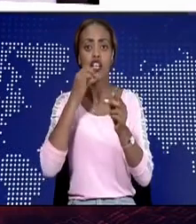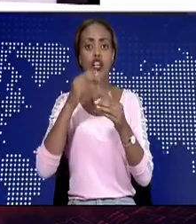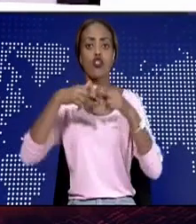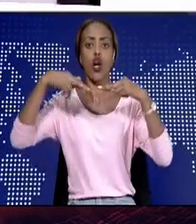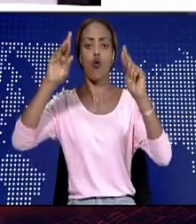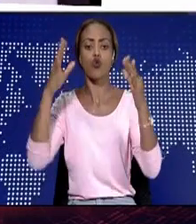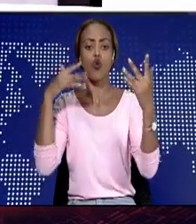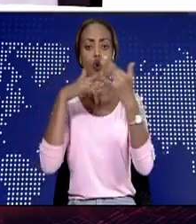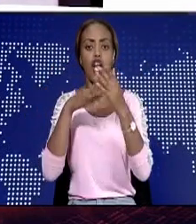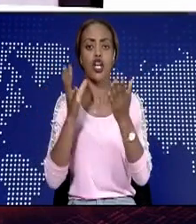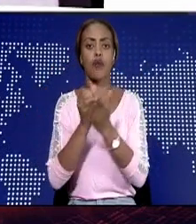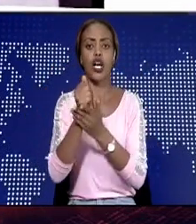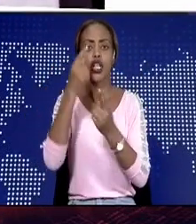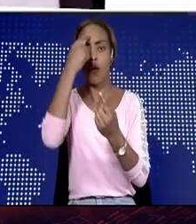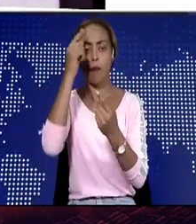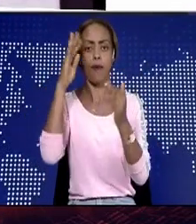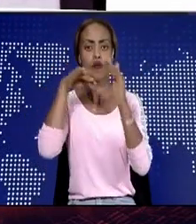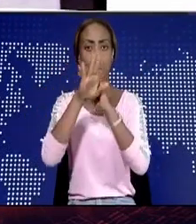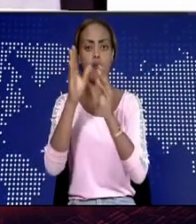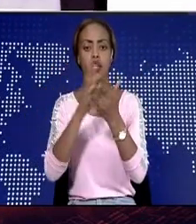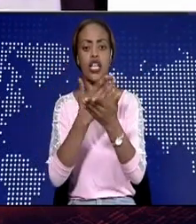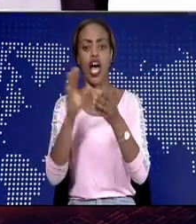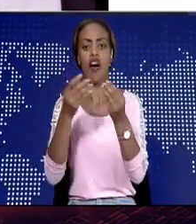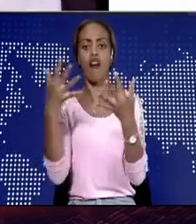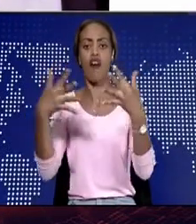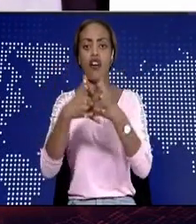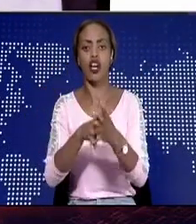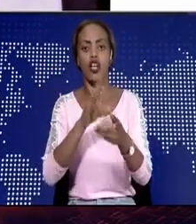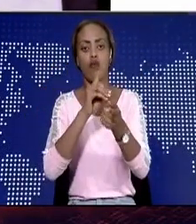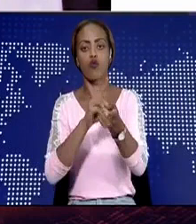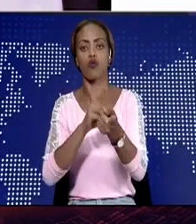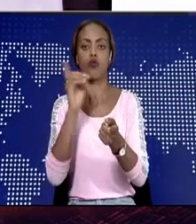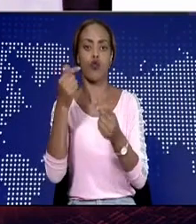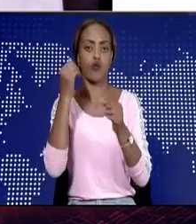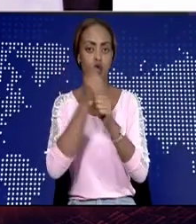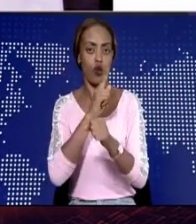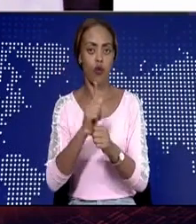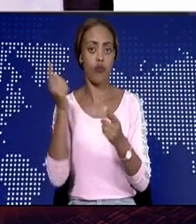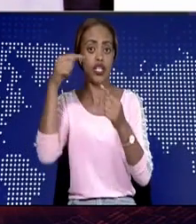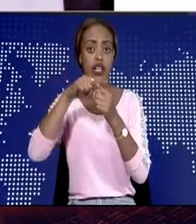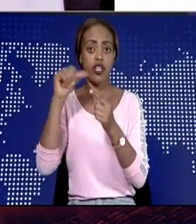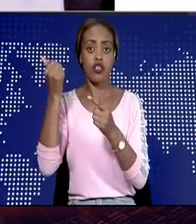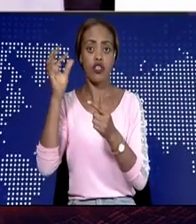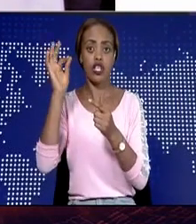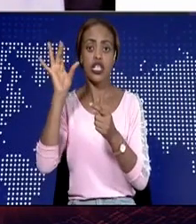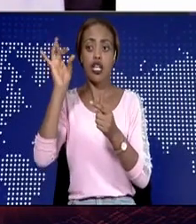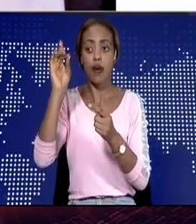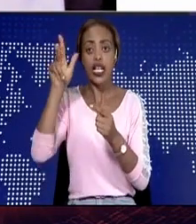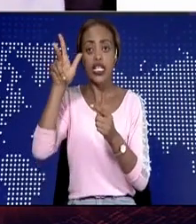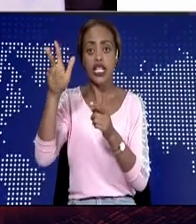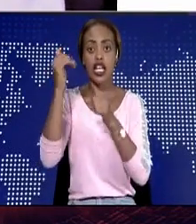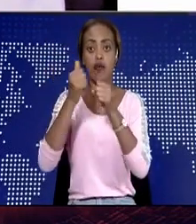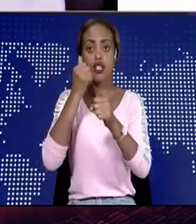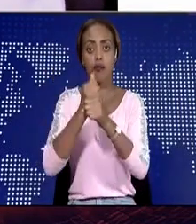أوجو ورار نممكات أب قنباردو متحابر حكمنا متبحت قينام سريحهم يوم كساب شنش عن تميتين سمانين سلستان أم